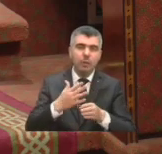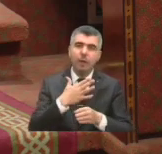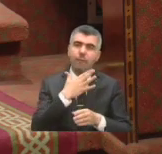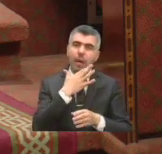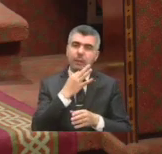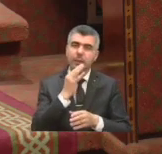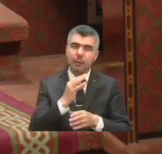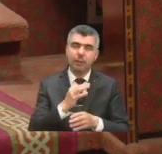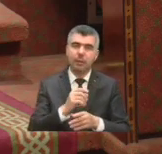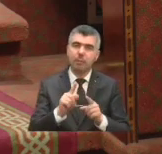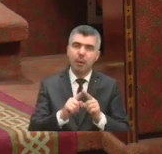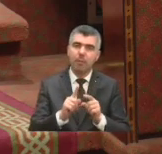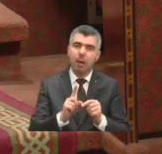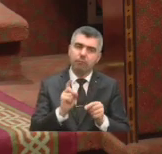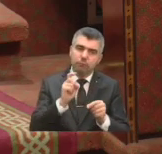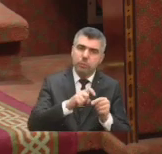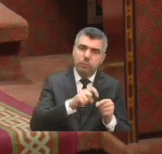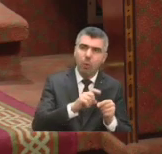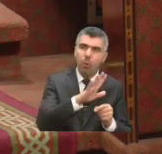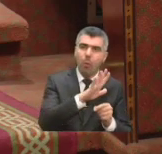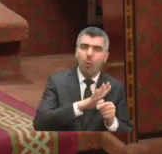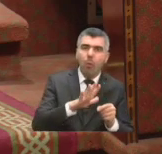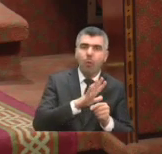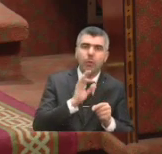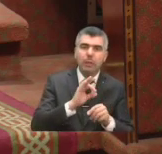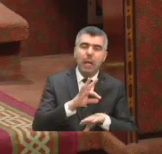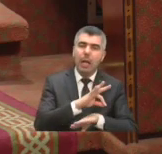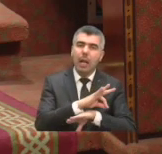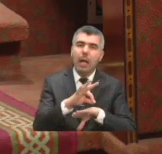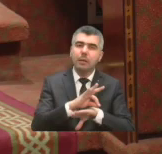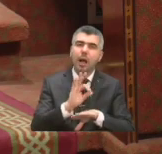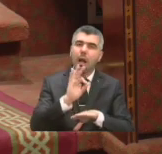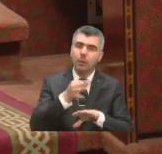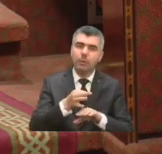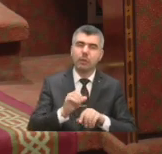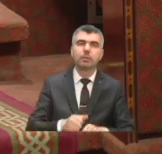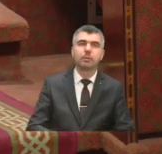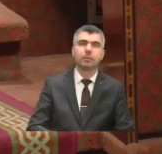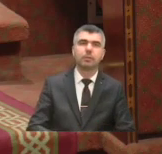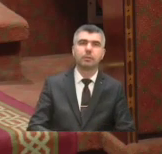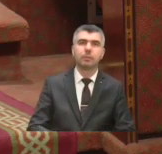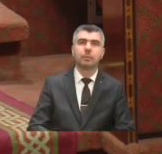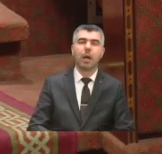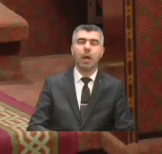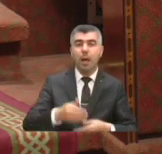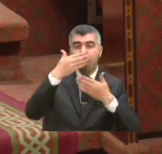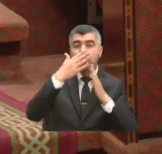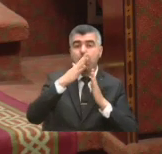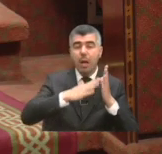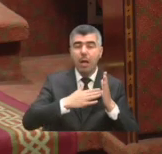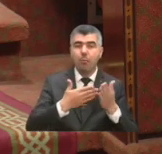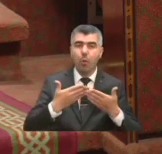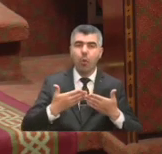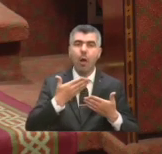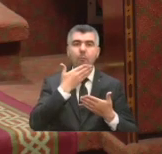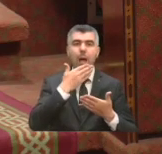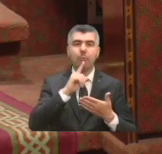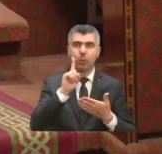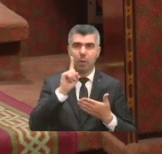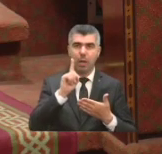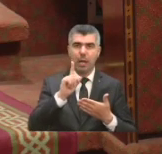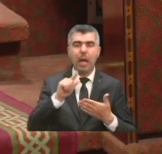والإدارات منخرطين اليوم كلهم في تنزيل هذا الورش المهم. المغرب الحمد لله عنده اليوم عدة